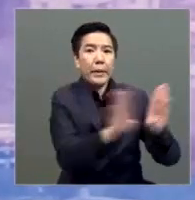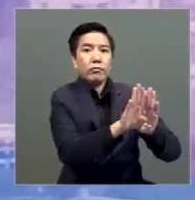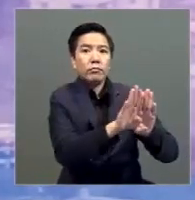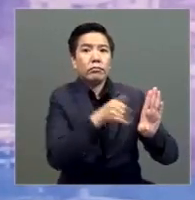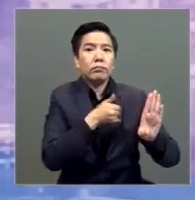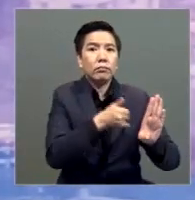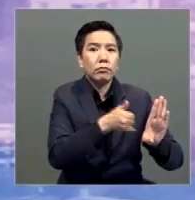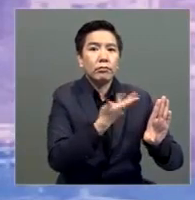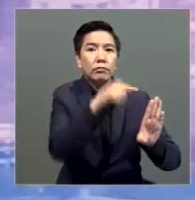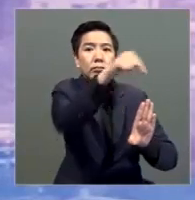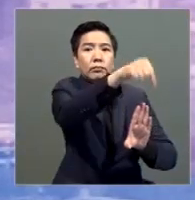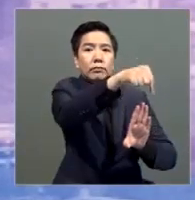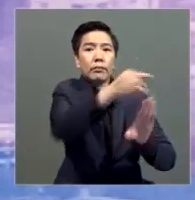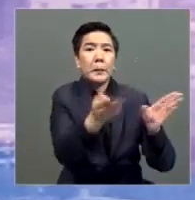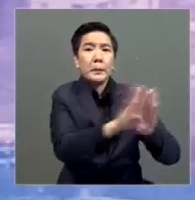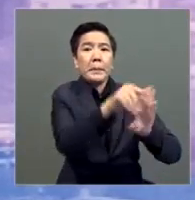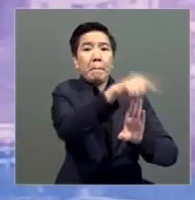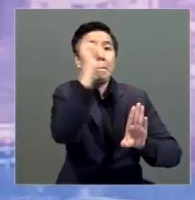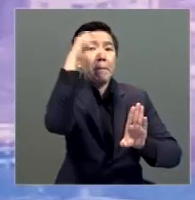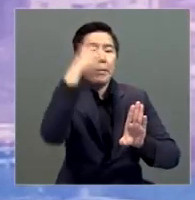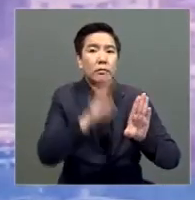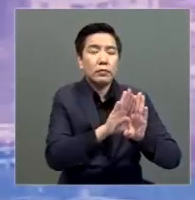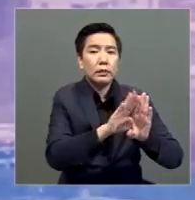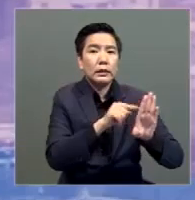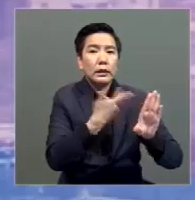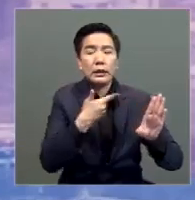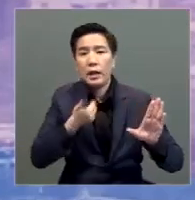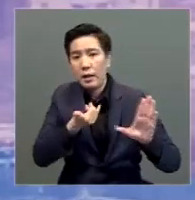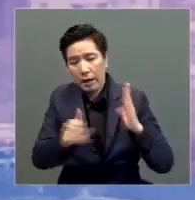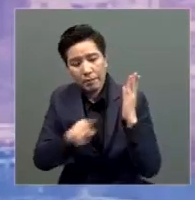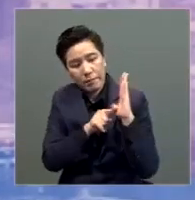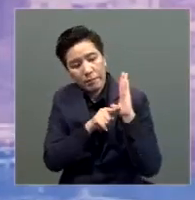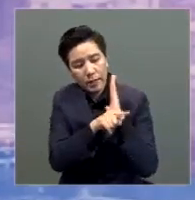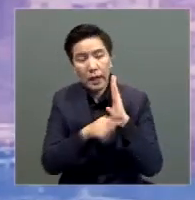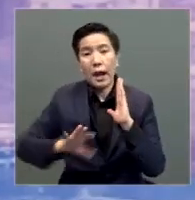พม่ามีคนจำนวนหนึ่งกำลังจะกลับไปกัมพูชา